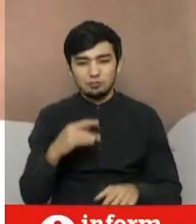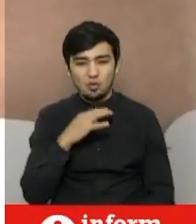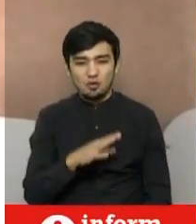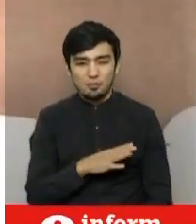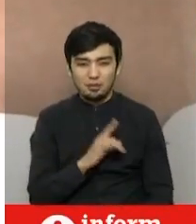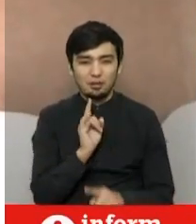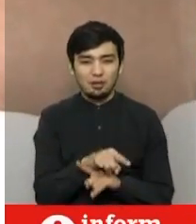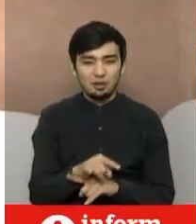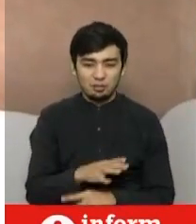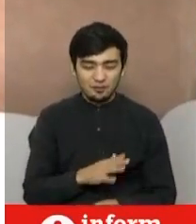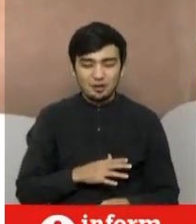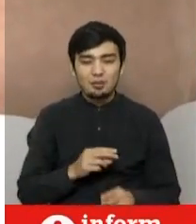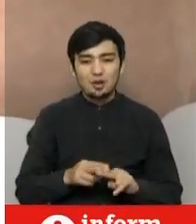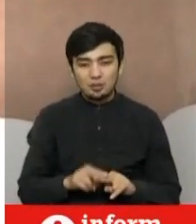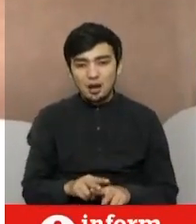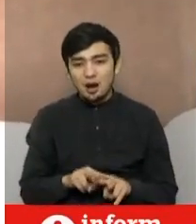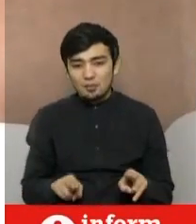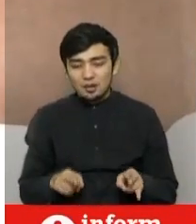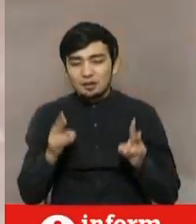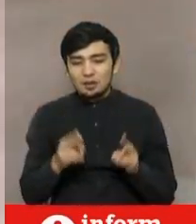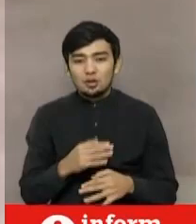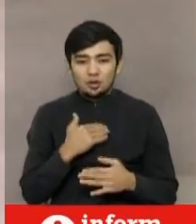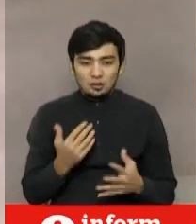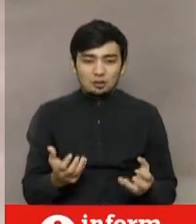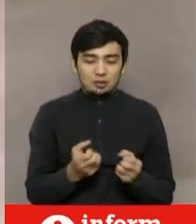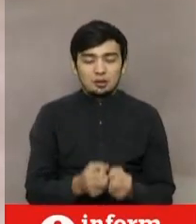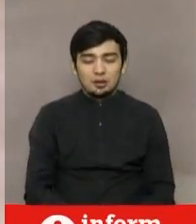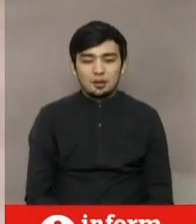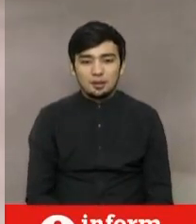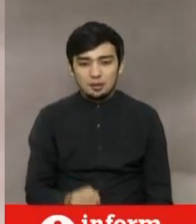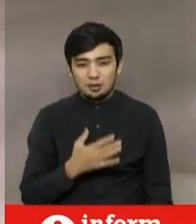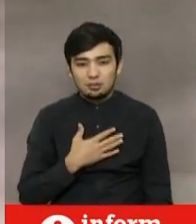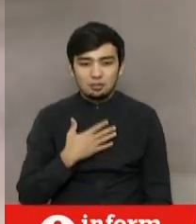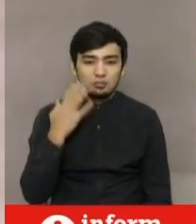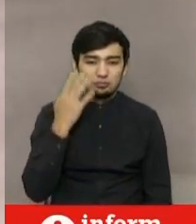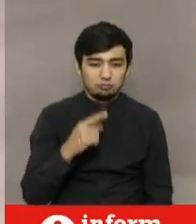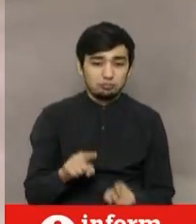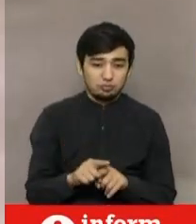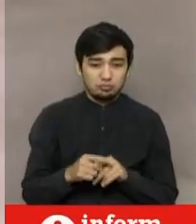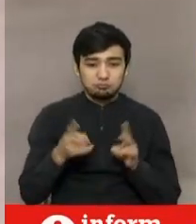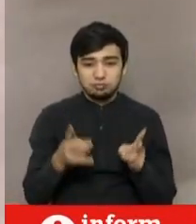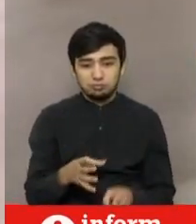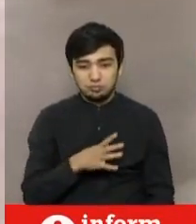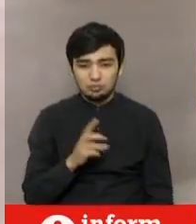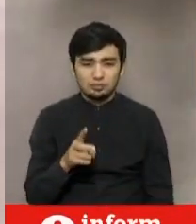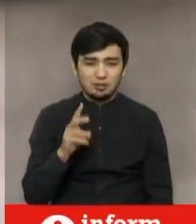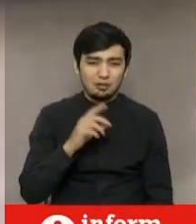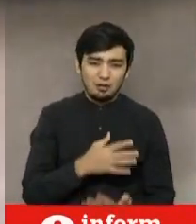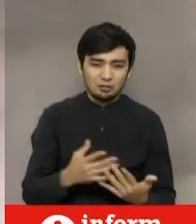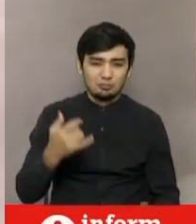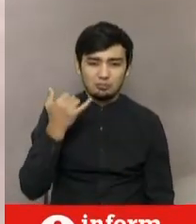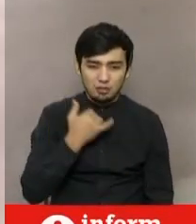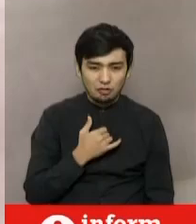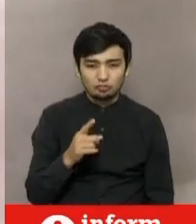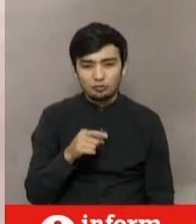Оқшым алаяқтың қолына түсіп, сондай зардап шегіп жатқан адамдар бар. Қолдайын. Мен өзімде де бұндай жағдайлар болған. Звондайды, әртүрлі нелер